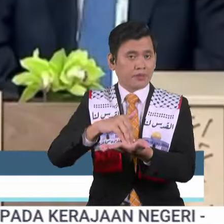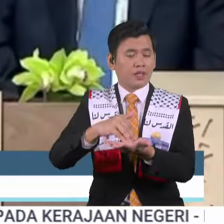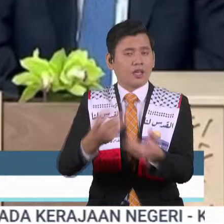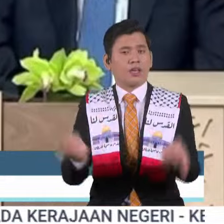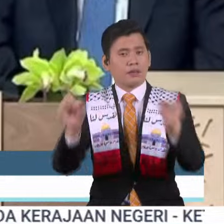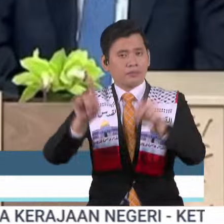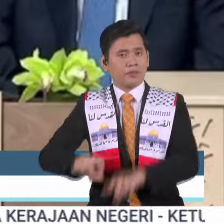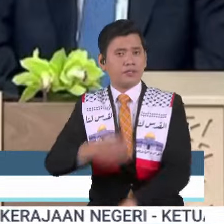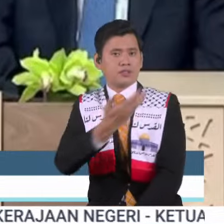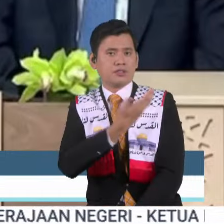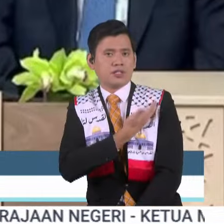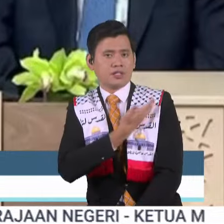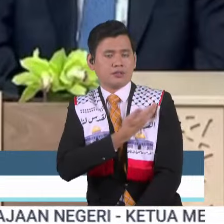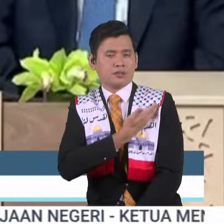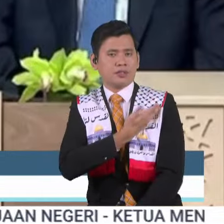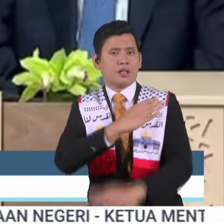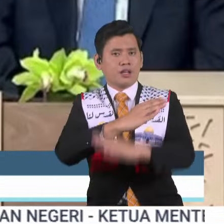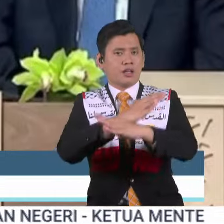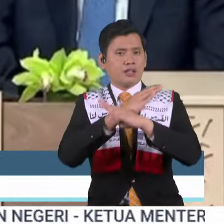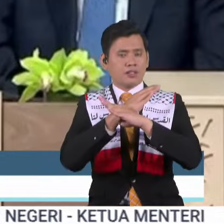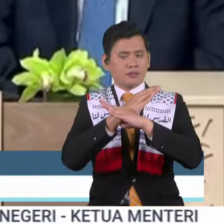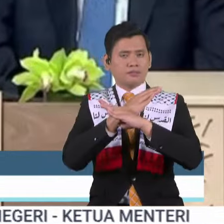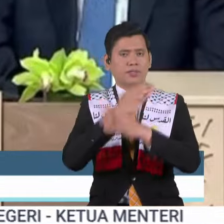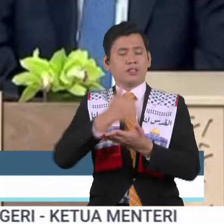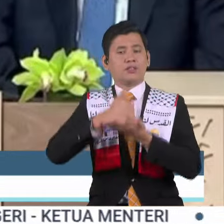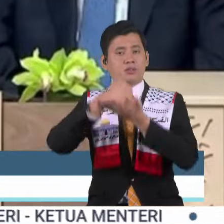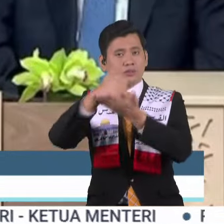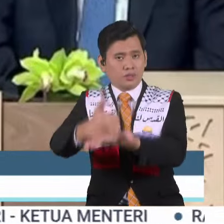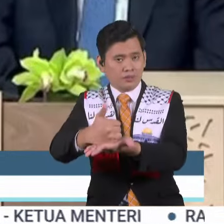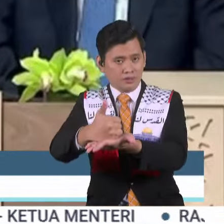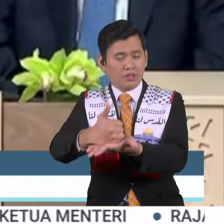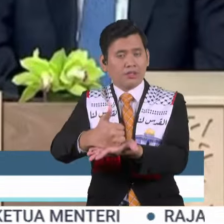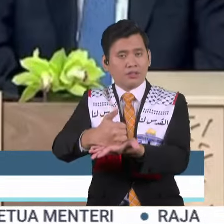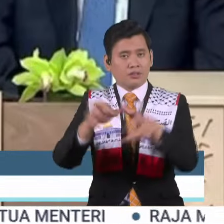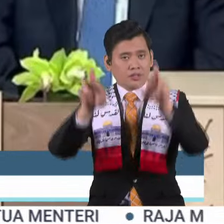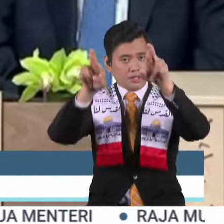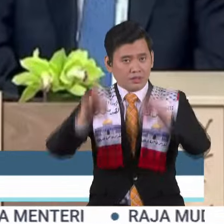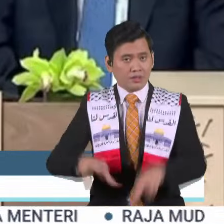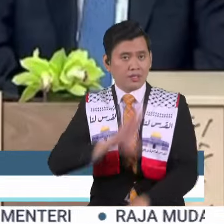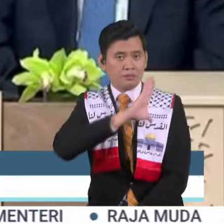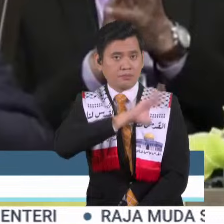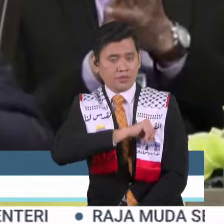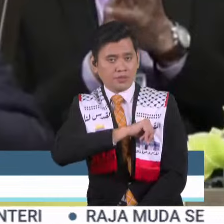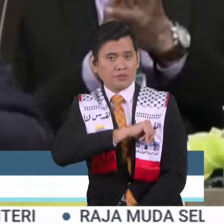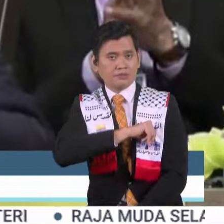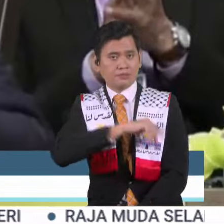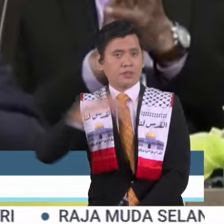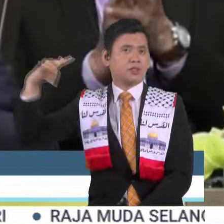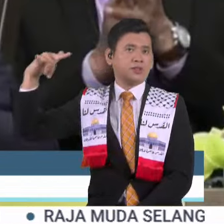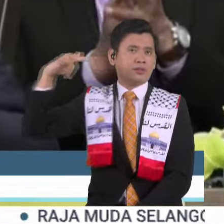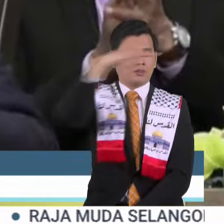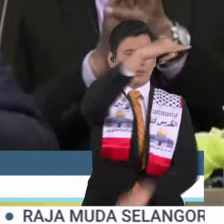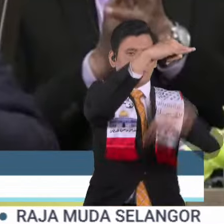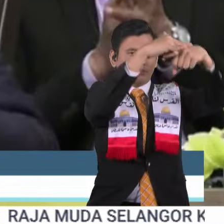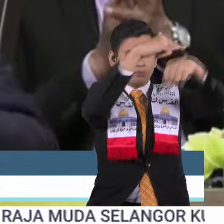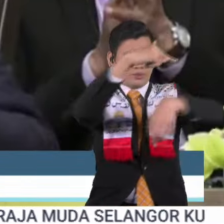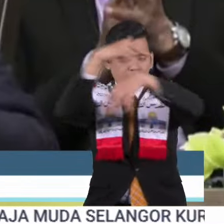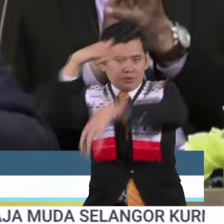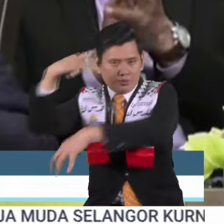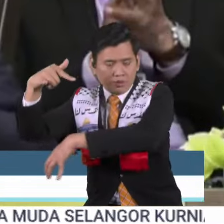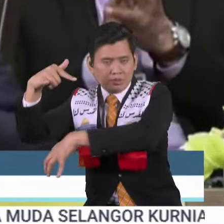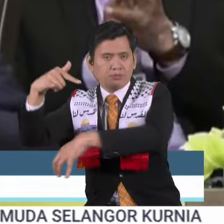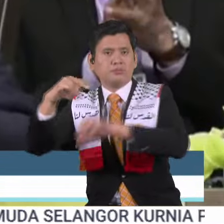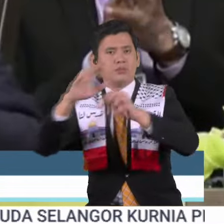telah menghalang bantuan kemanusiaan yang sangat diperlukan rakyat Palestin. Serangan udara Israel bukan sahaja menyerang konvoi bantuan Malaysia,